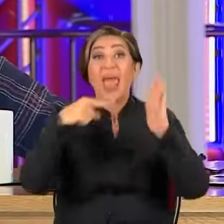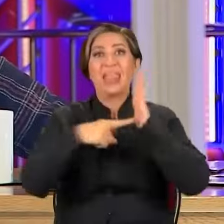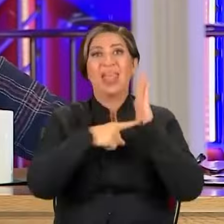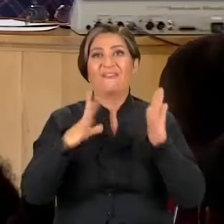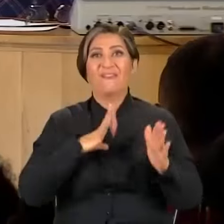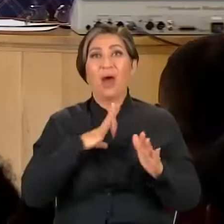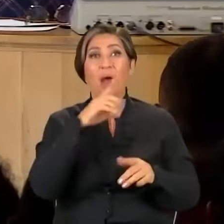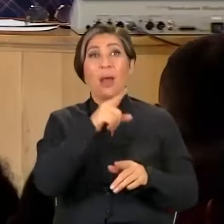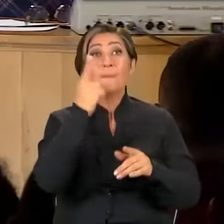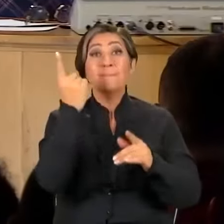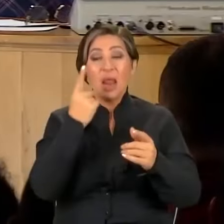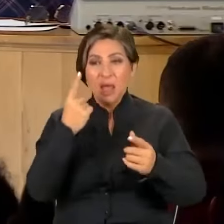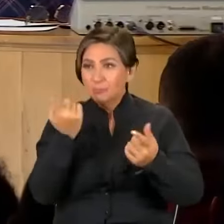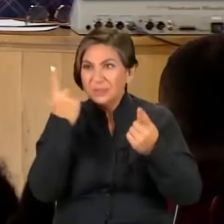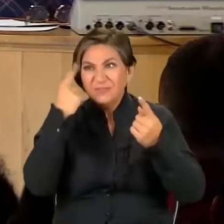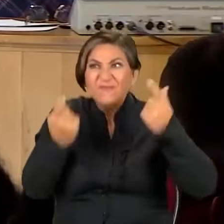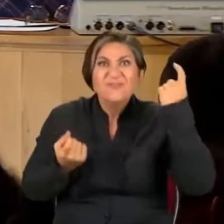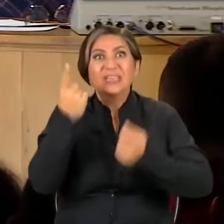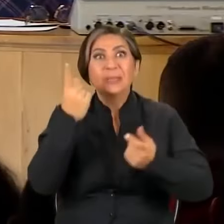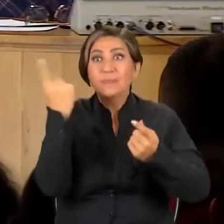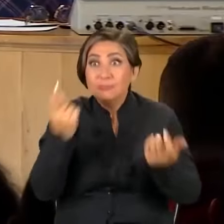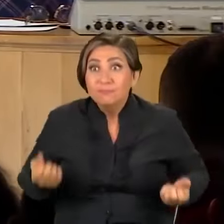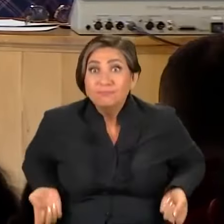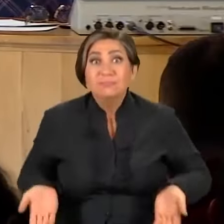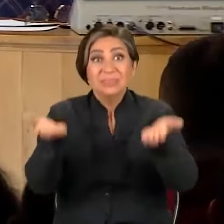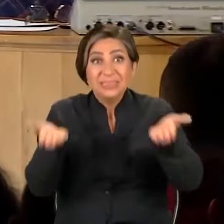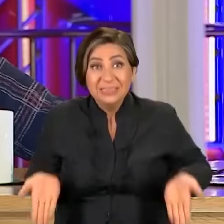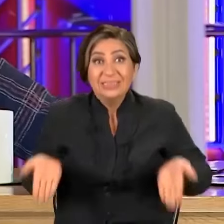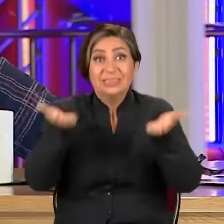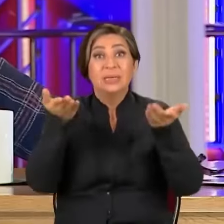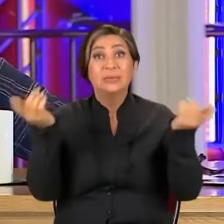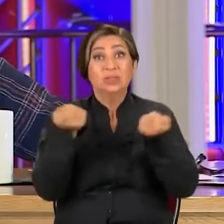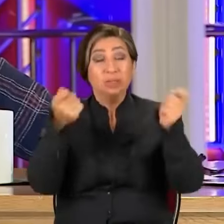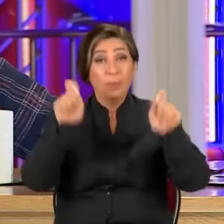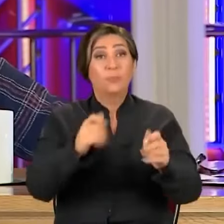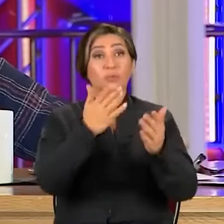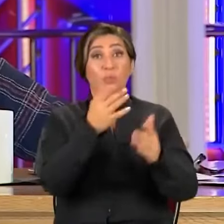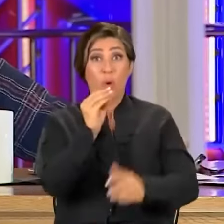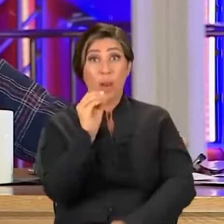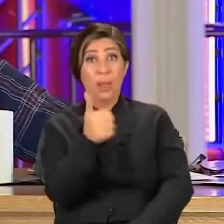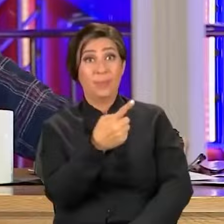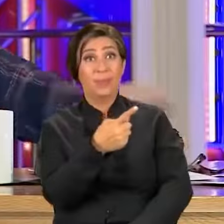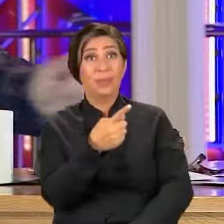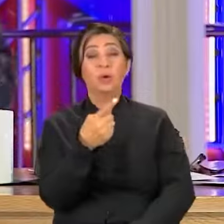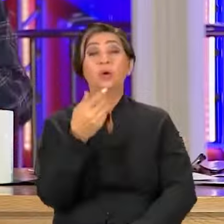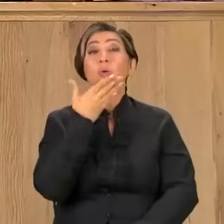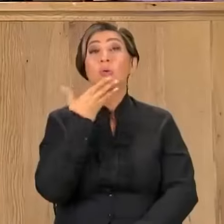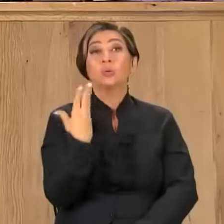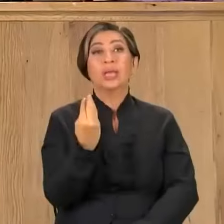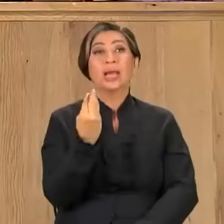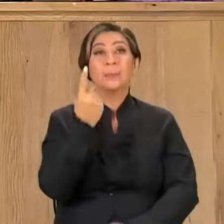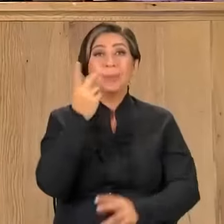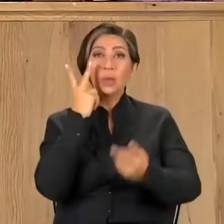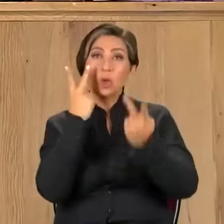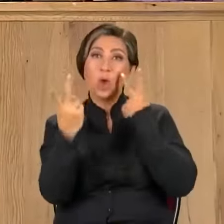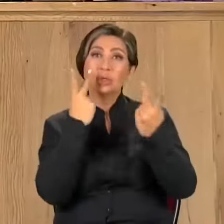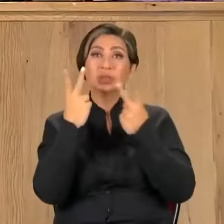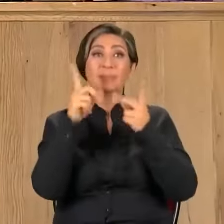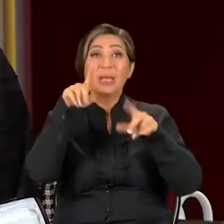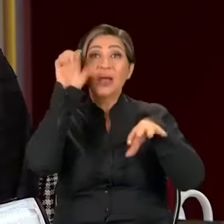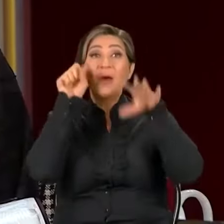uğruna yapıyorsun. Bir hareket yaratmak, bir ilham vermek için yapıyorsun. Bu çok önemli bir şey. Ama bence güzellik göreceli bir kavram değil